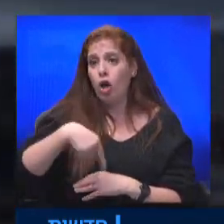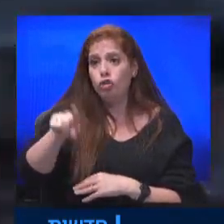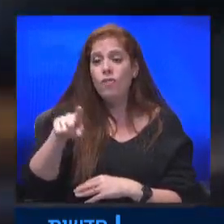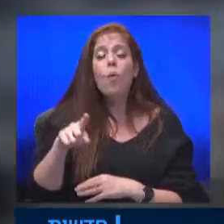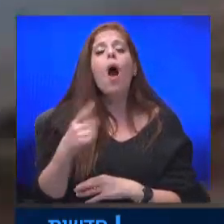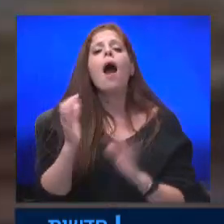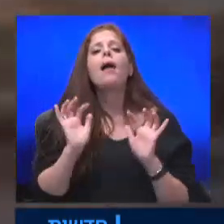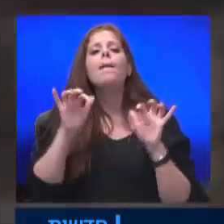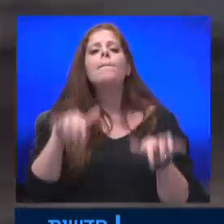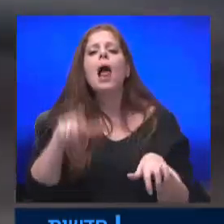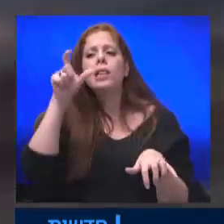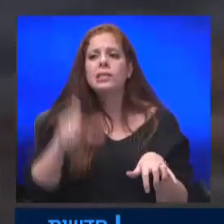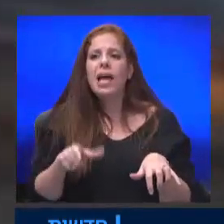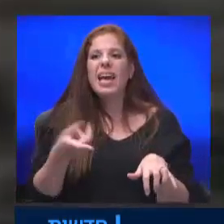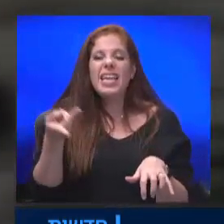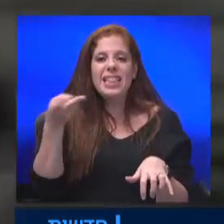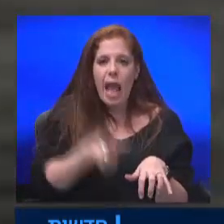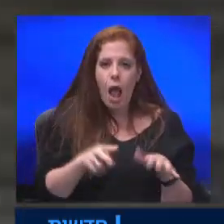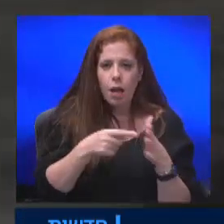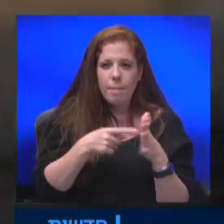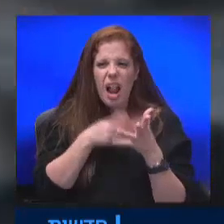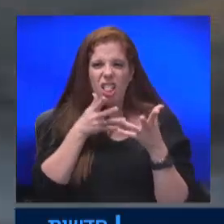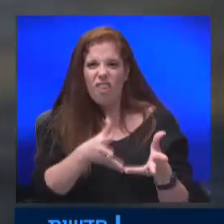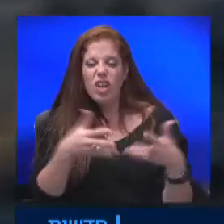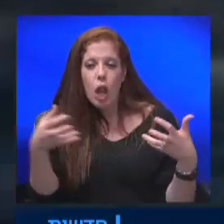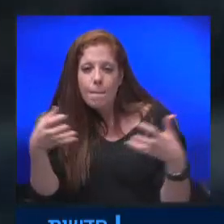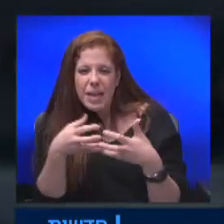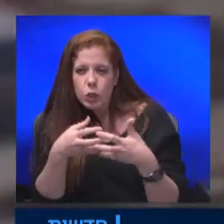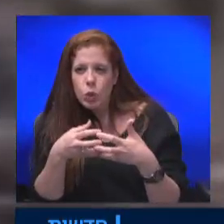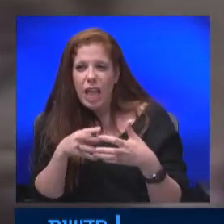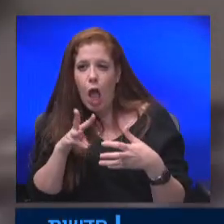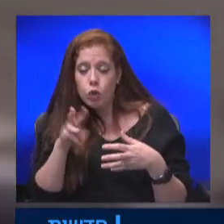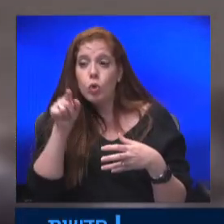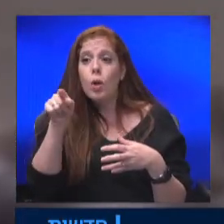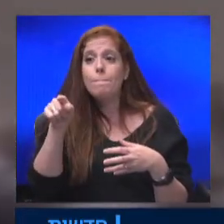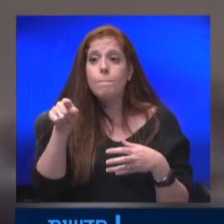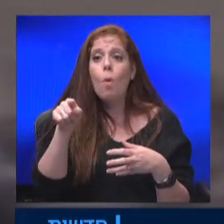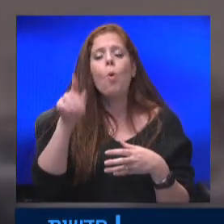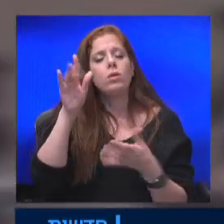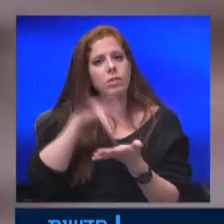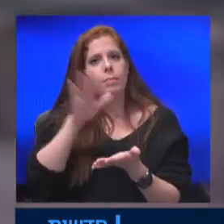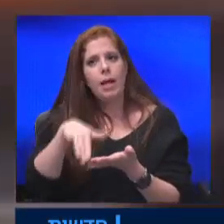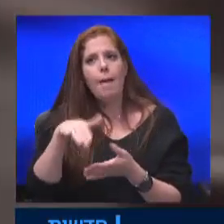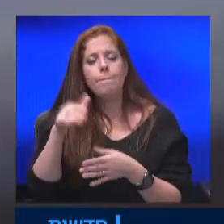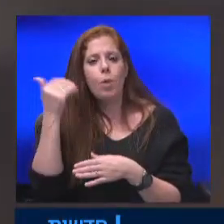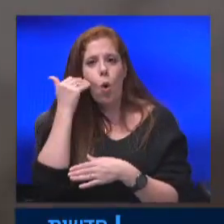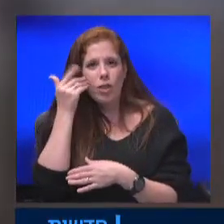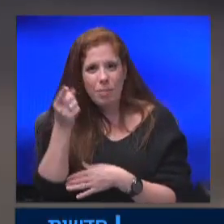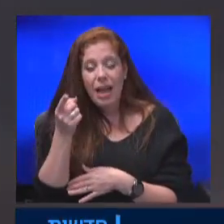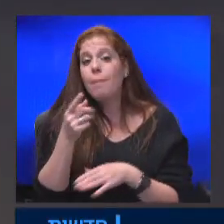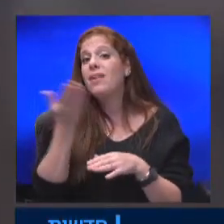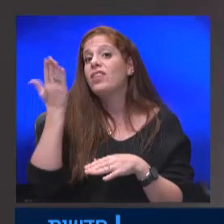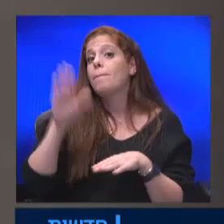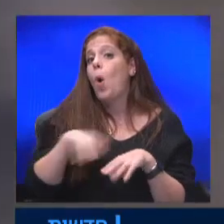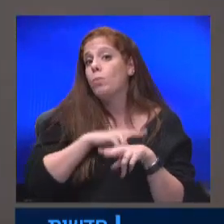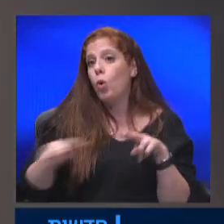המיליציות השיעיות לעבר בסיס ממערב לבירה, שבו מוצבים גם כוחות אמריקנים. לפני פחות מחודשיים, פיגוע התאבדות כפול של דאש פקד